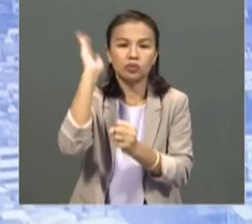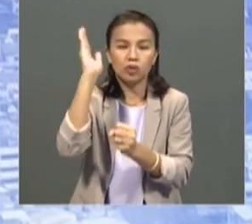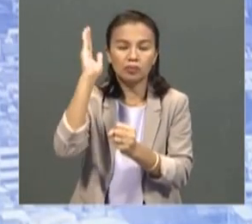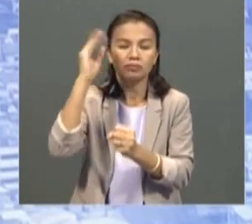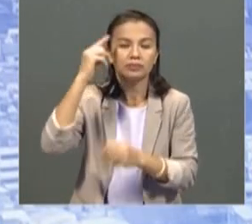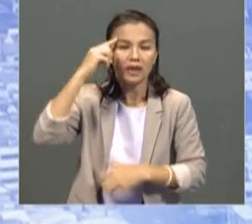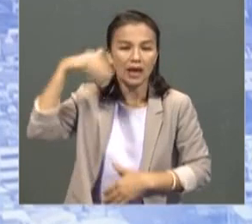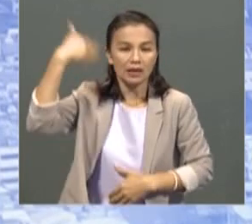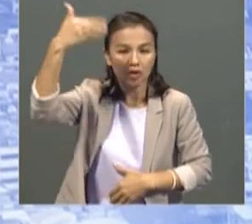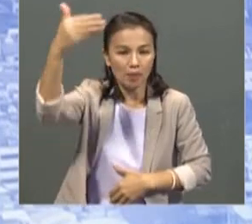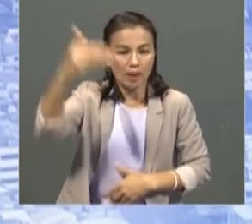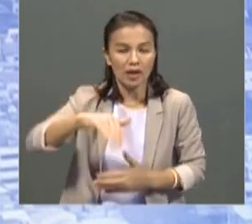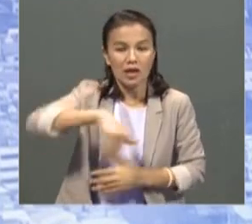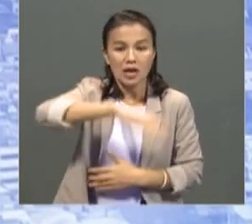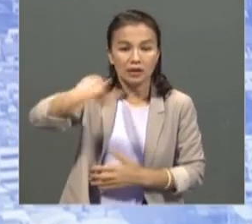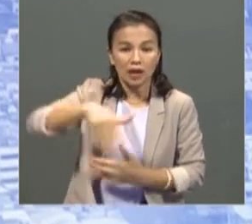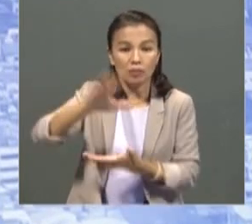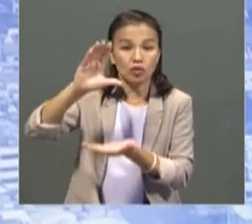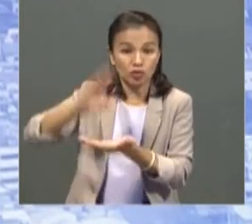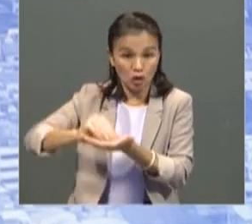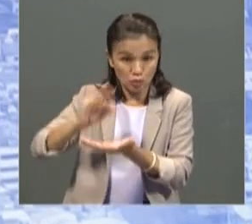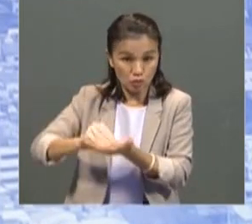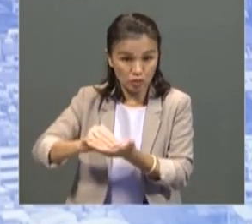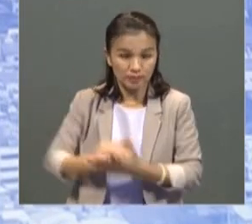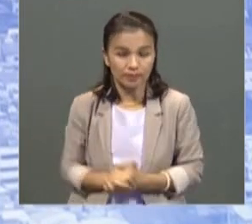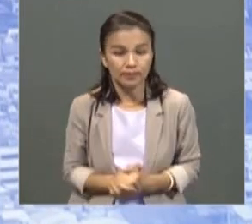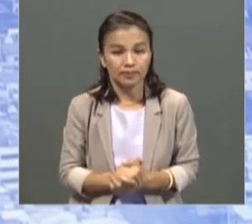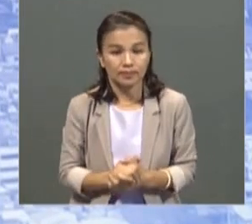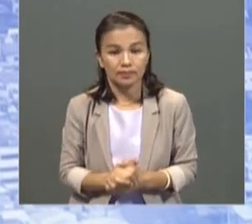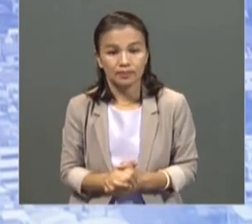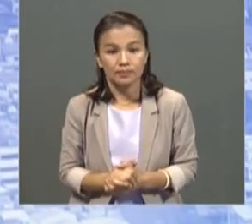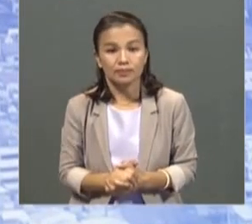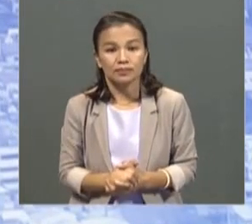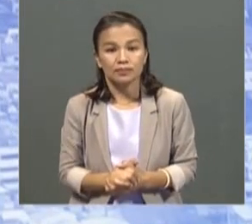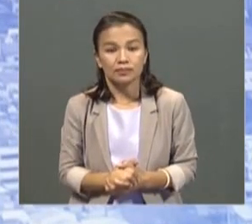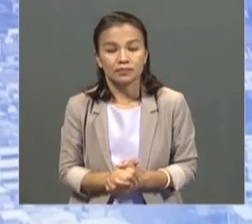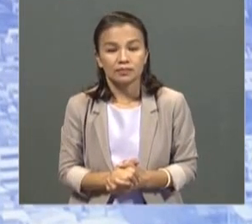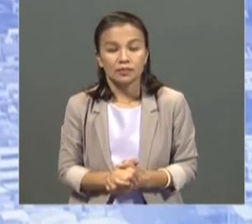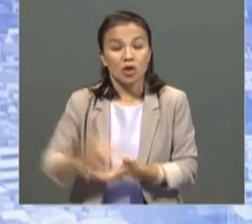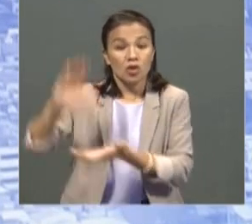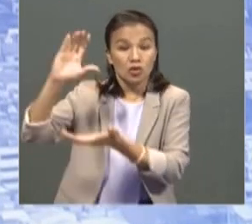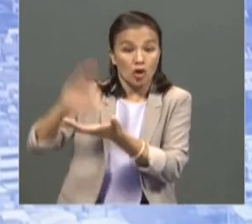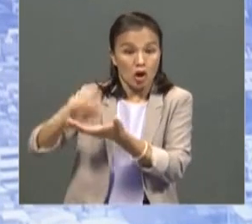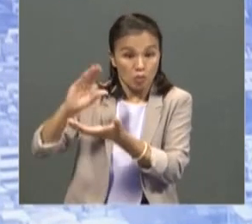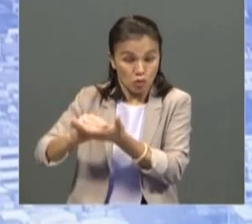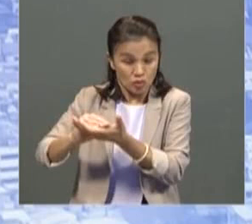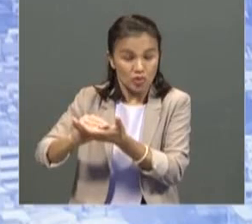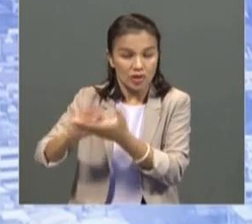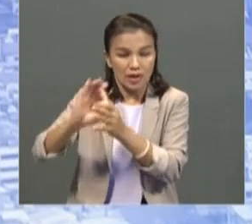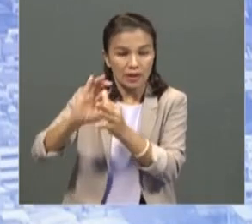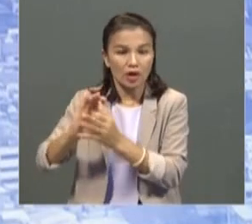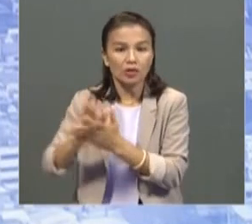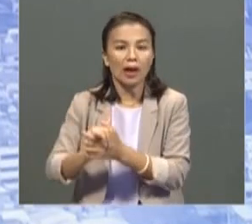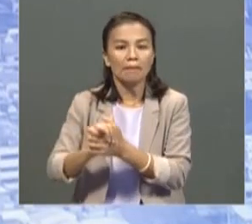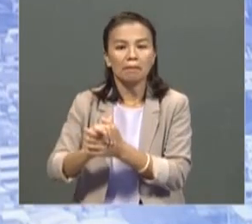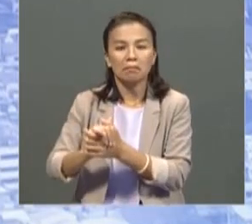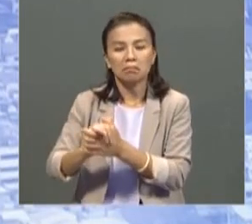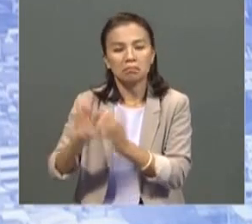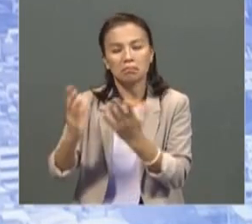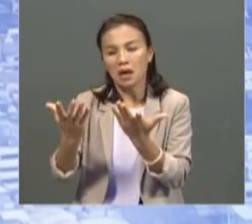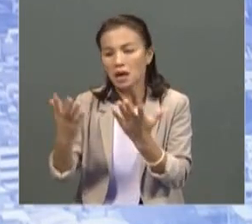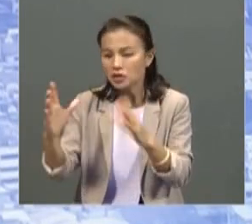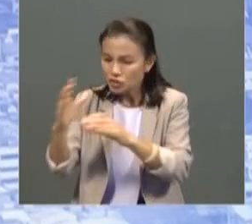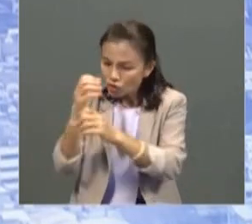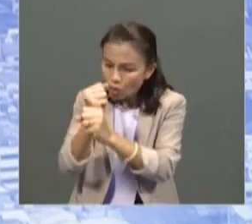ဟုတ်ကဲ့အဲ့ဒီလိုရလာပြီးတဲ့အခါကြာလို့ရှိရင်ဒီကျန်းမာရေးဌာနနဲ့ခရိုင်မှုတွေကျန်းမာရေးမှုတွေအဖြေရလဲဆိုလို့ရှိရင်ခရိုင်ဝန်ပေါ့နော်အာ